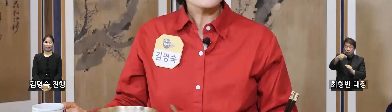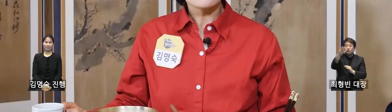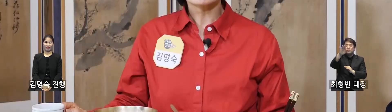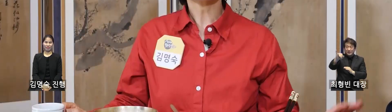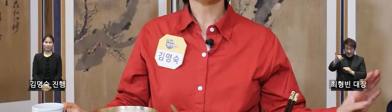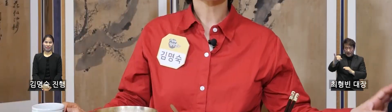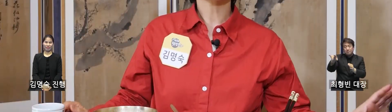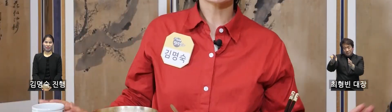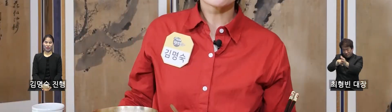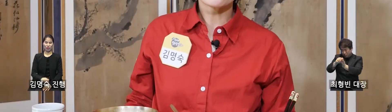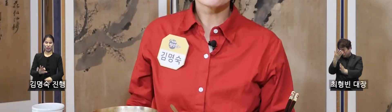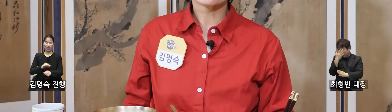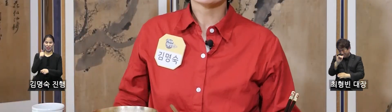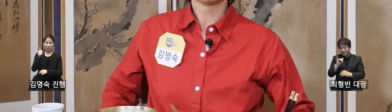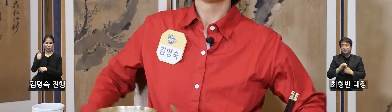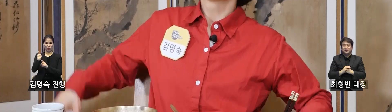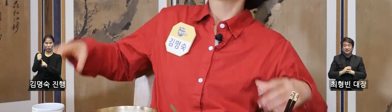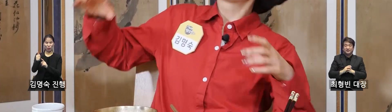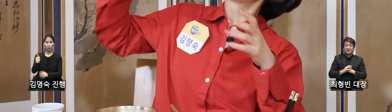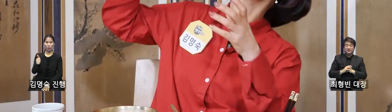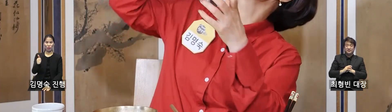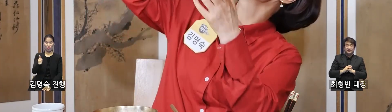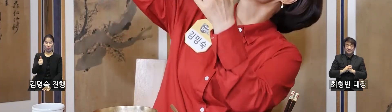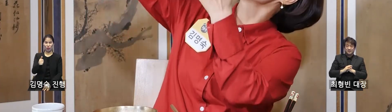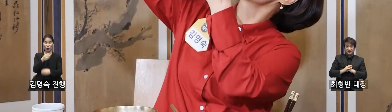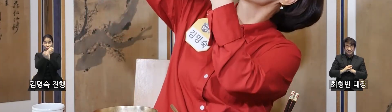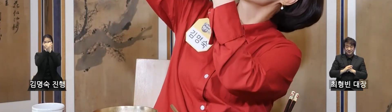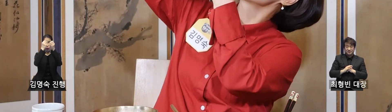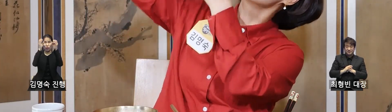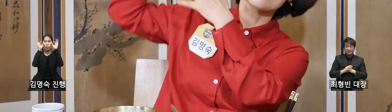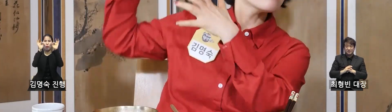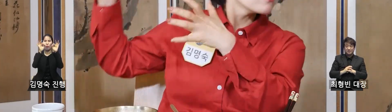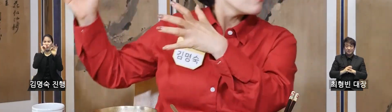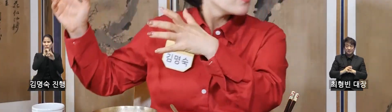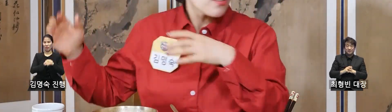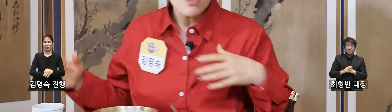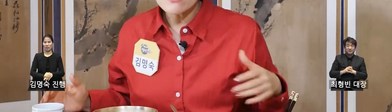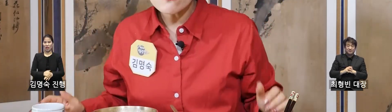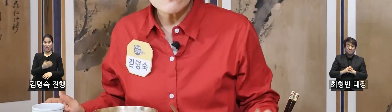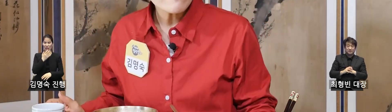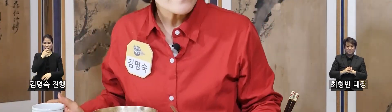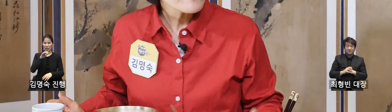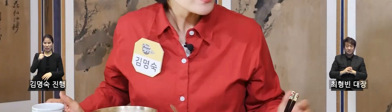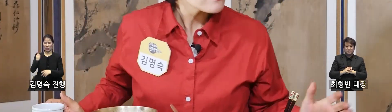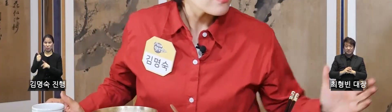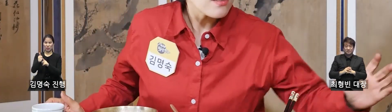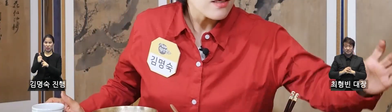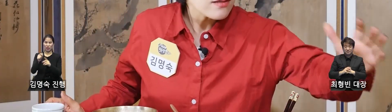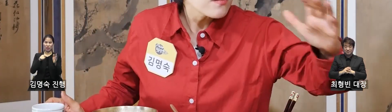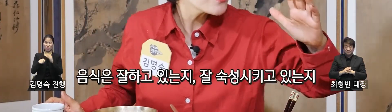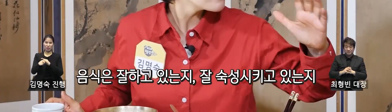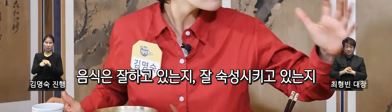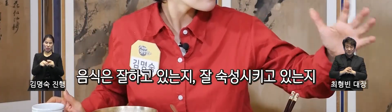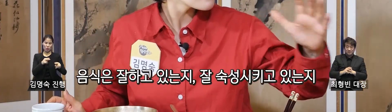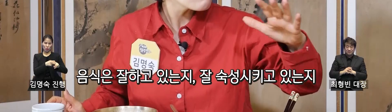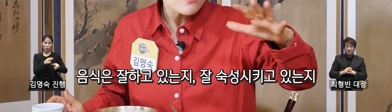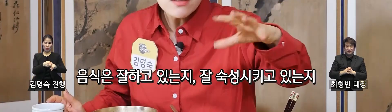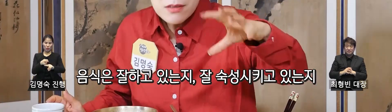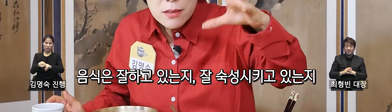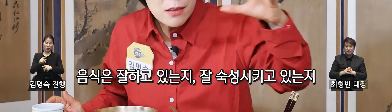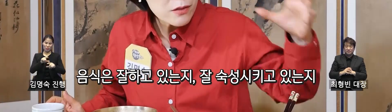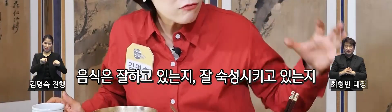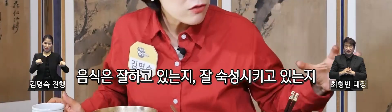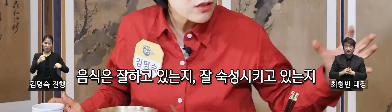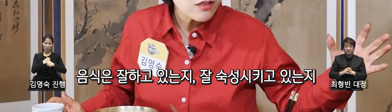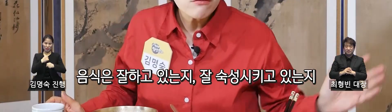우리 대장님 도 또 보고 계시는 게 있잖아요 이사장님이 가 가지고 그 음식을 잘 하고